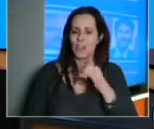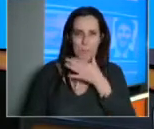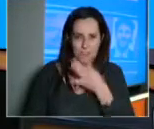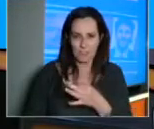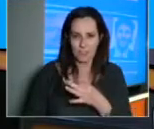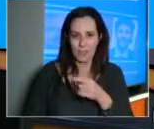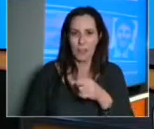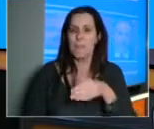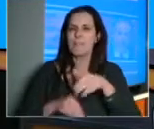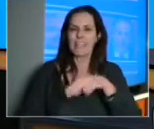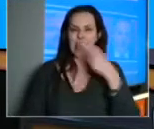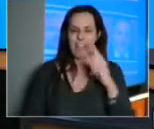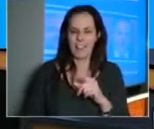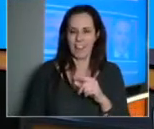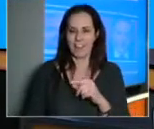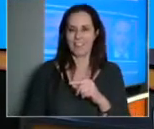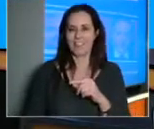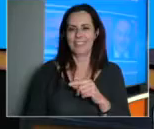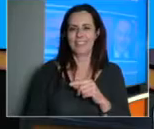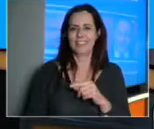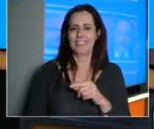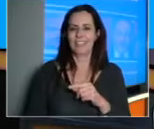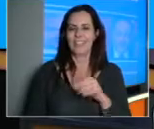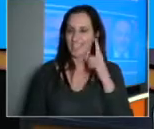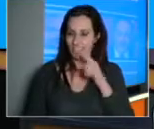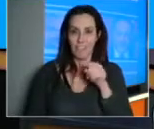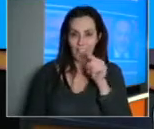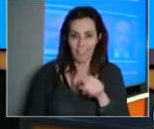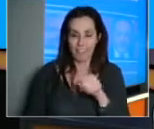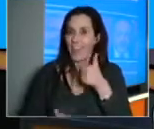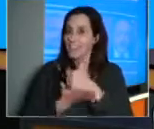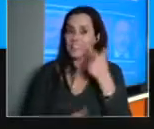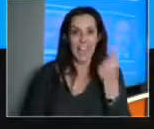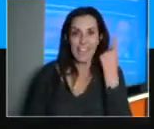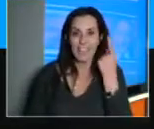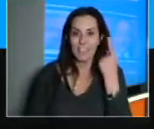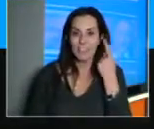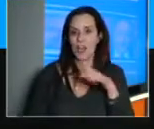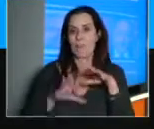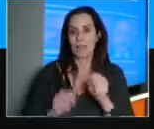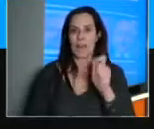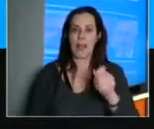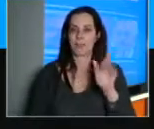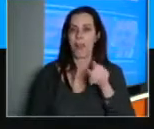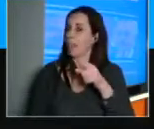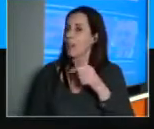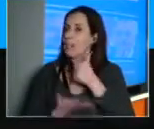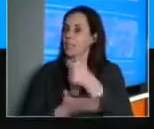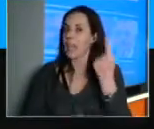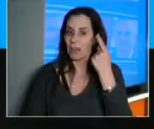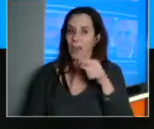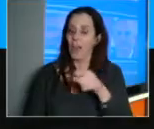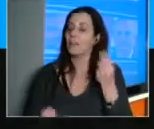ברצינות. סמוטריץ'. אני מציע לא לראות את זה. בוא, סמוטריץ', אתה הנציג היחיד של המתנחלים בכנסת. אתה הנציג היחיד